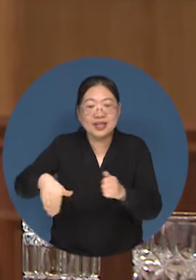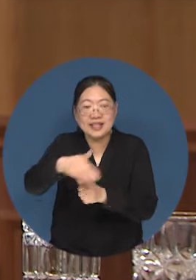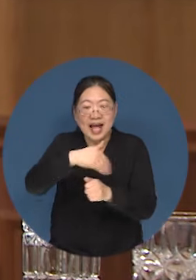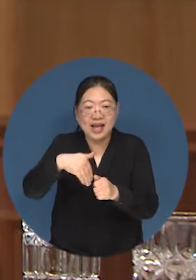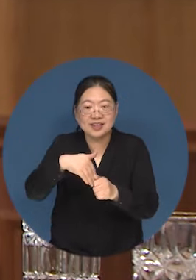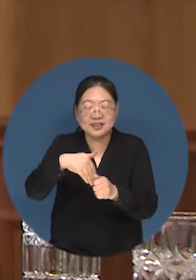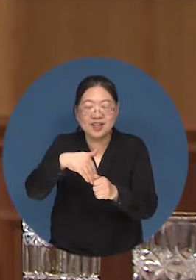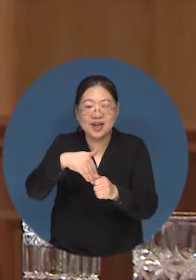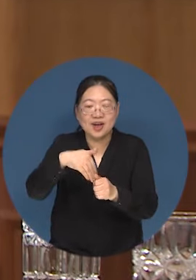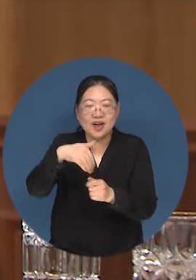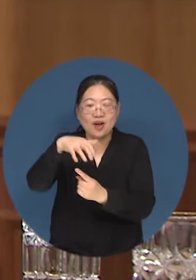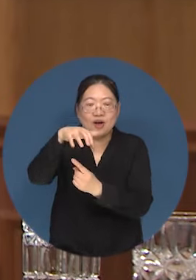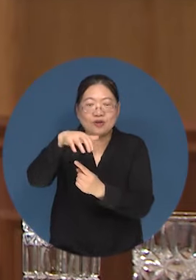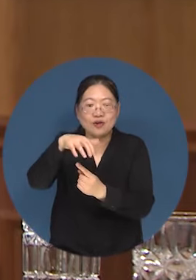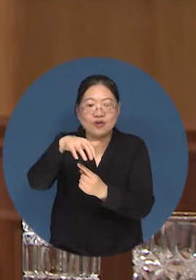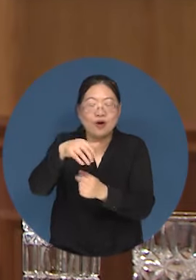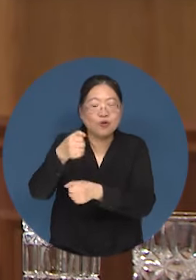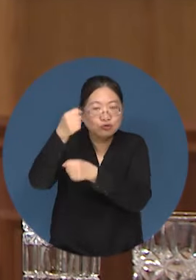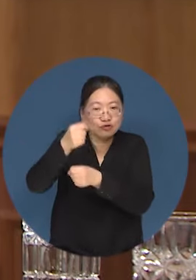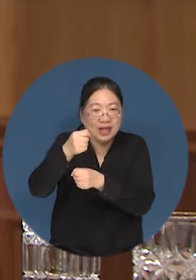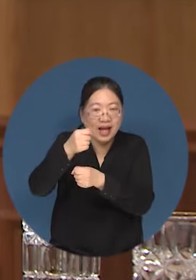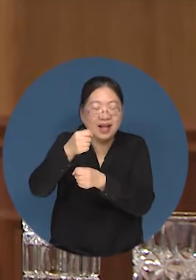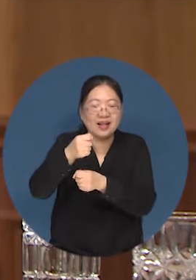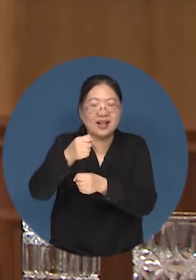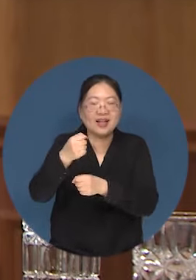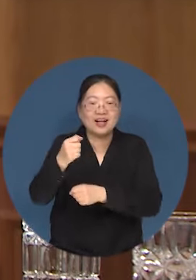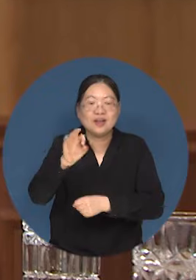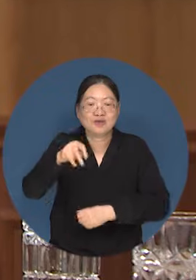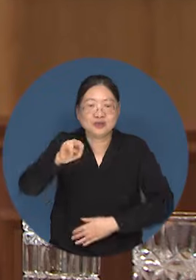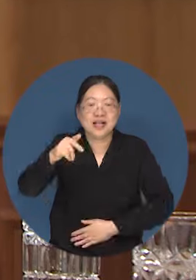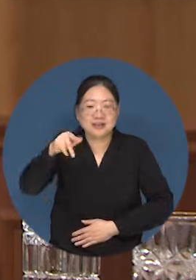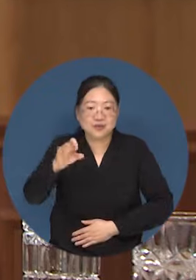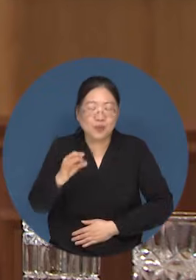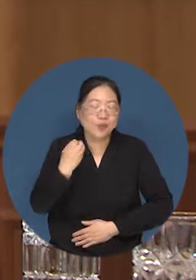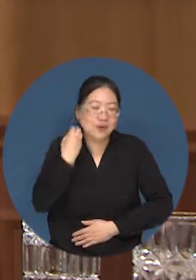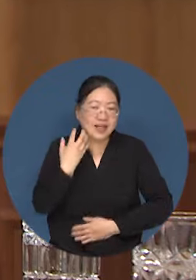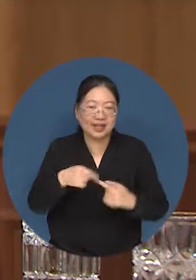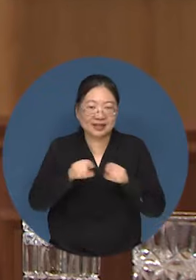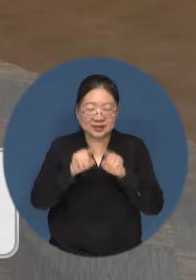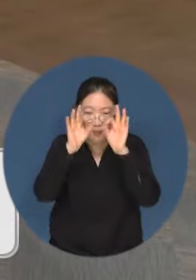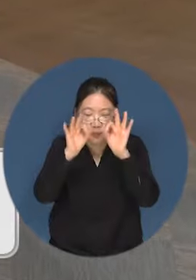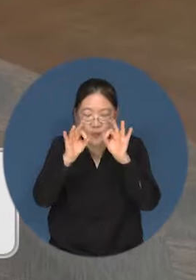관심을 갖고 함께 지켜나가야 할 것 같습니다. 다음 시간 또 뵙죠. 안녕히 계십시오.